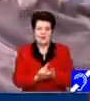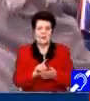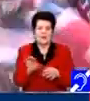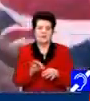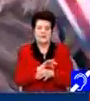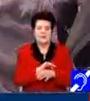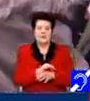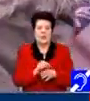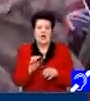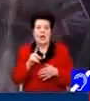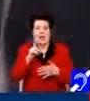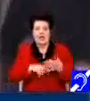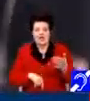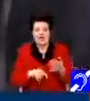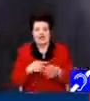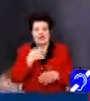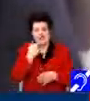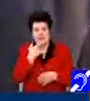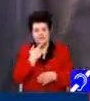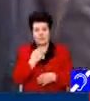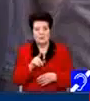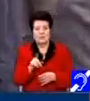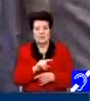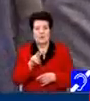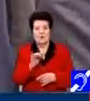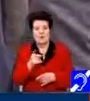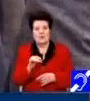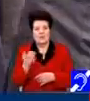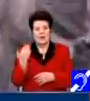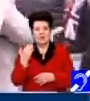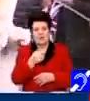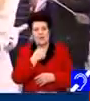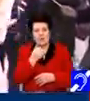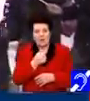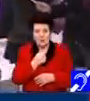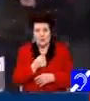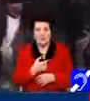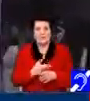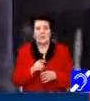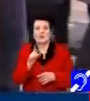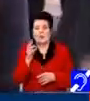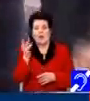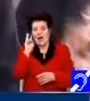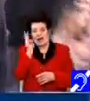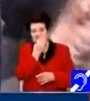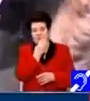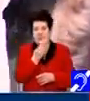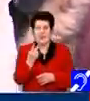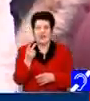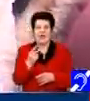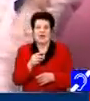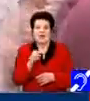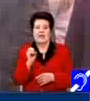căsătoria religioasă. Însă Meghan a spus, când s-a anunțat logodna anul trecut, că din respect pentru regina Elizabeta II dorește